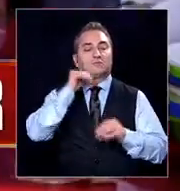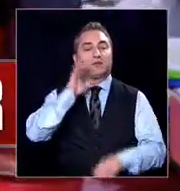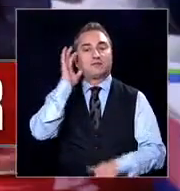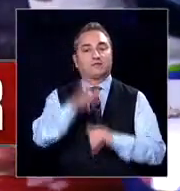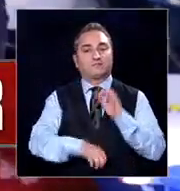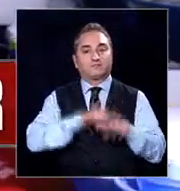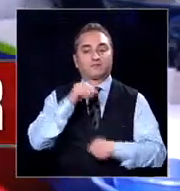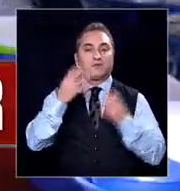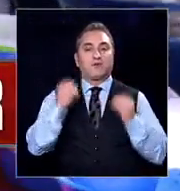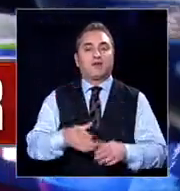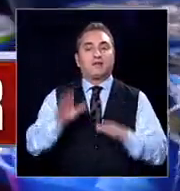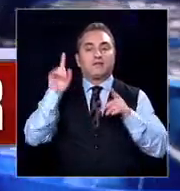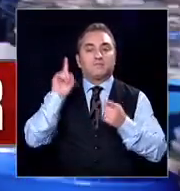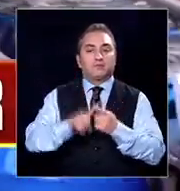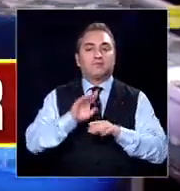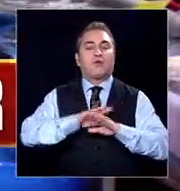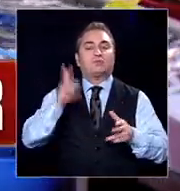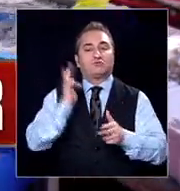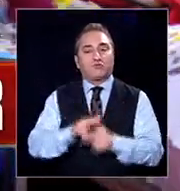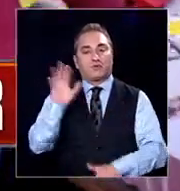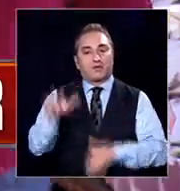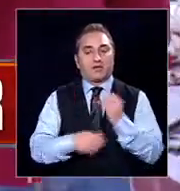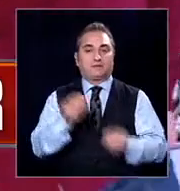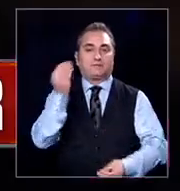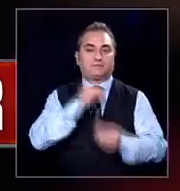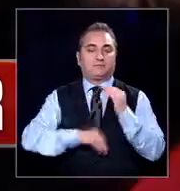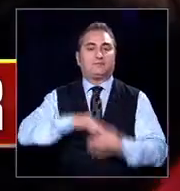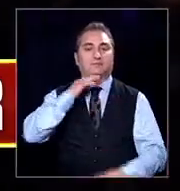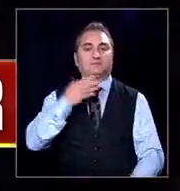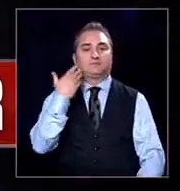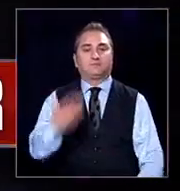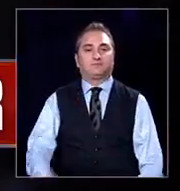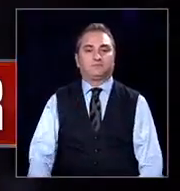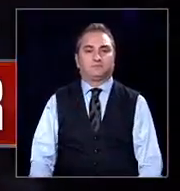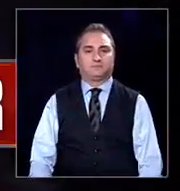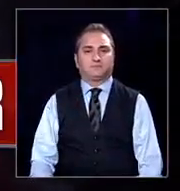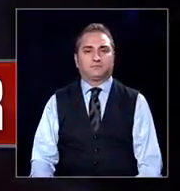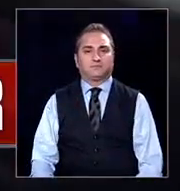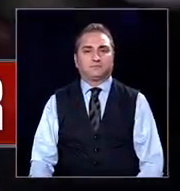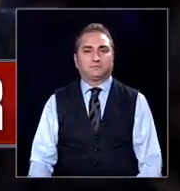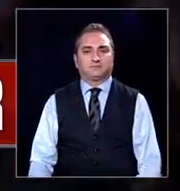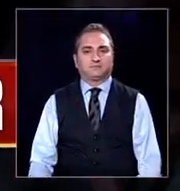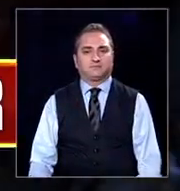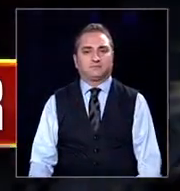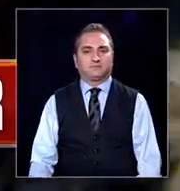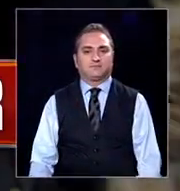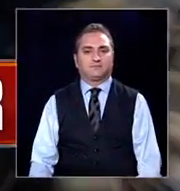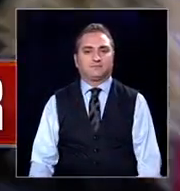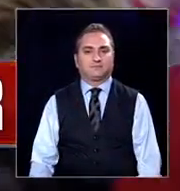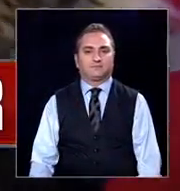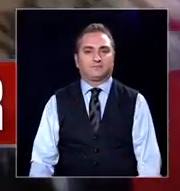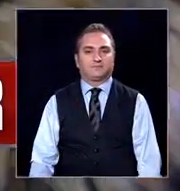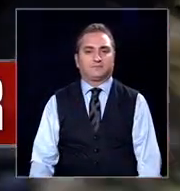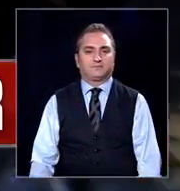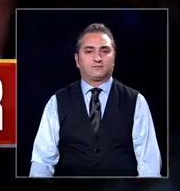Bitmeden doya doya yemek isteyenler kapış kapış hamsi almaya başladı. Hamsi evet, her hafta mutlaka yapıyorum. Ne alacaksınız?